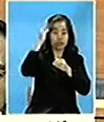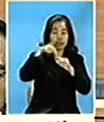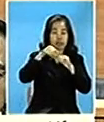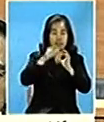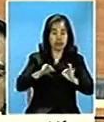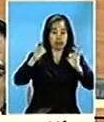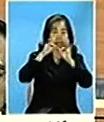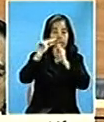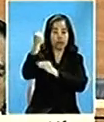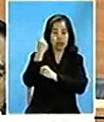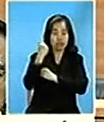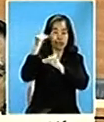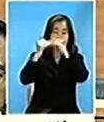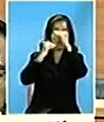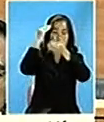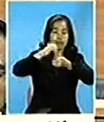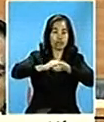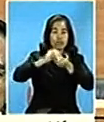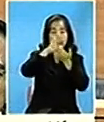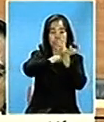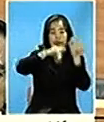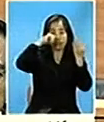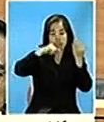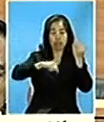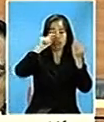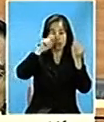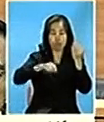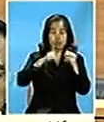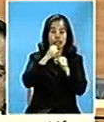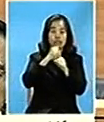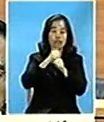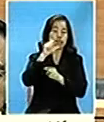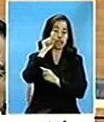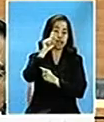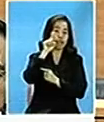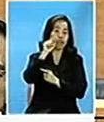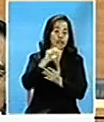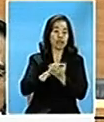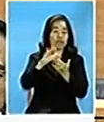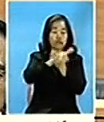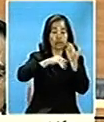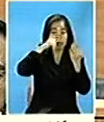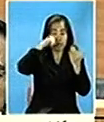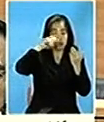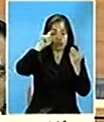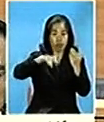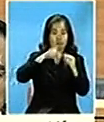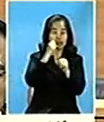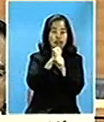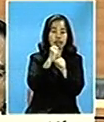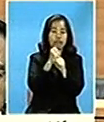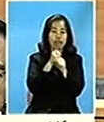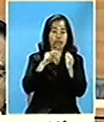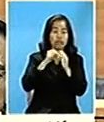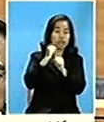นั้นมันเป็นเรื่องที่จะต้องทำประเทศไทยจะทำจะไม่ทำไม่ได้เพราะมันเป็นเรื่องผูก